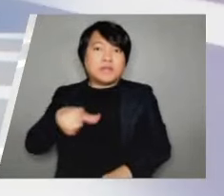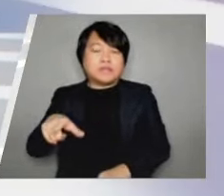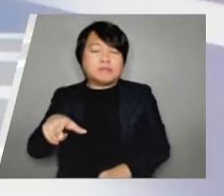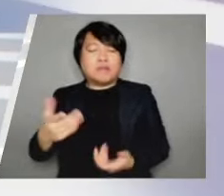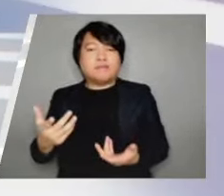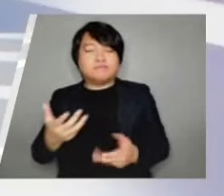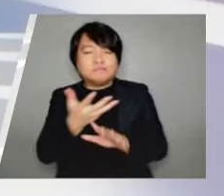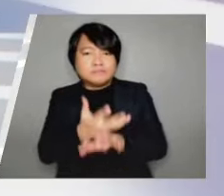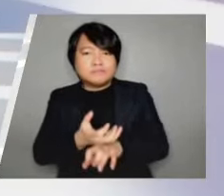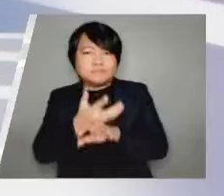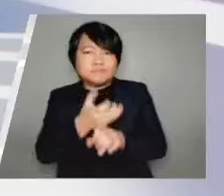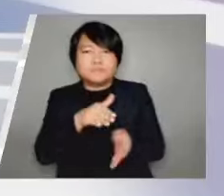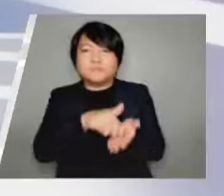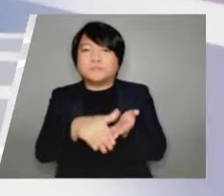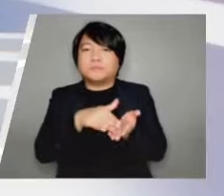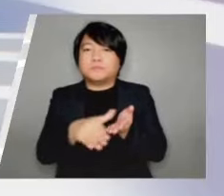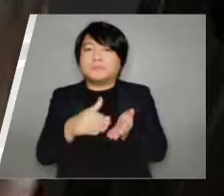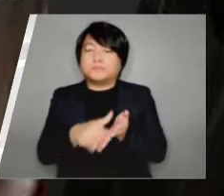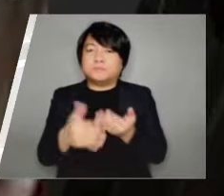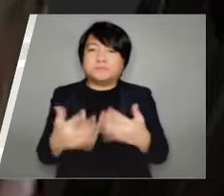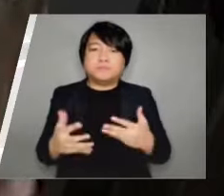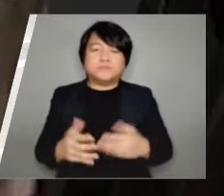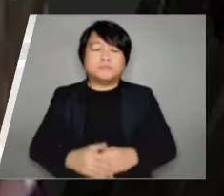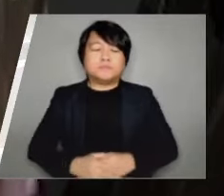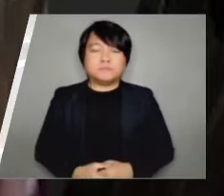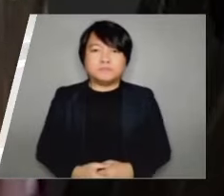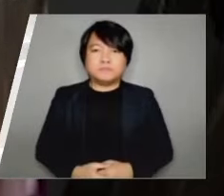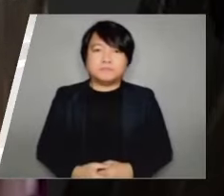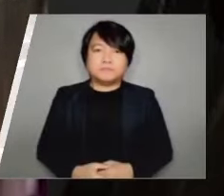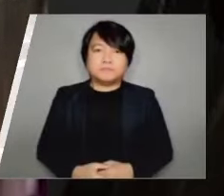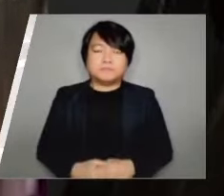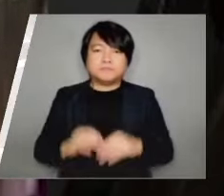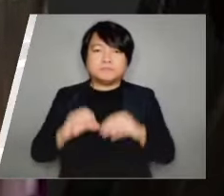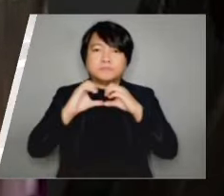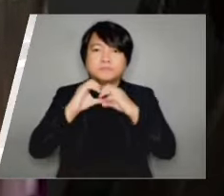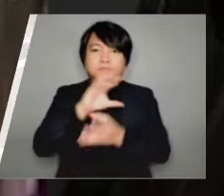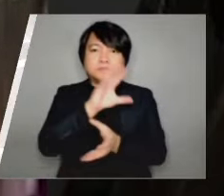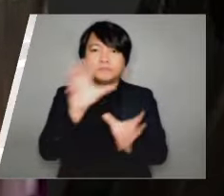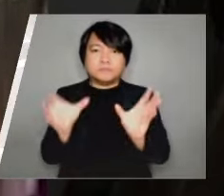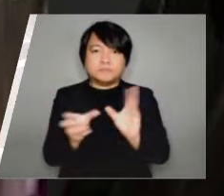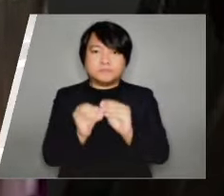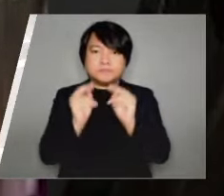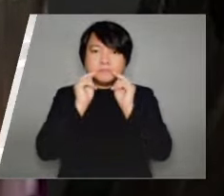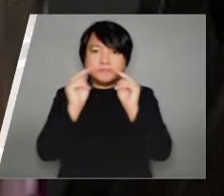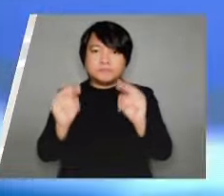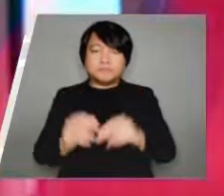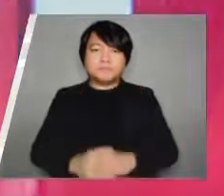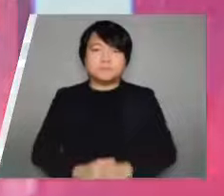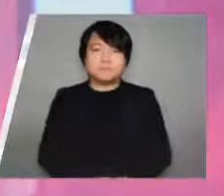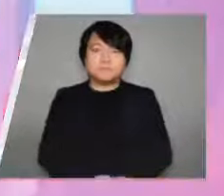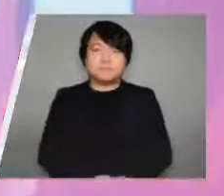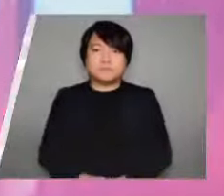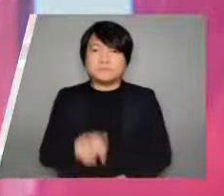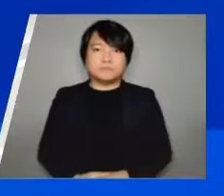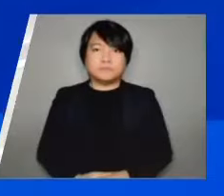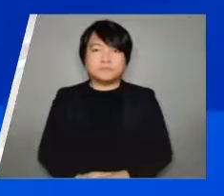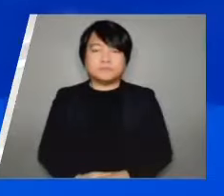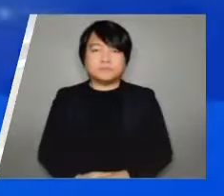kanyang nanay. Para sa GMA Integrated News, Bernadette Reyes ang inyong